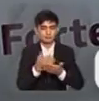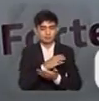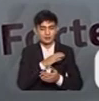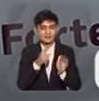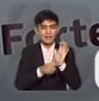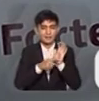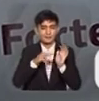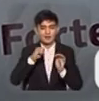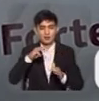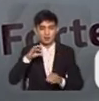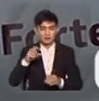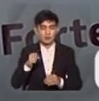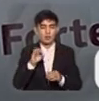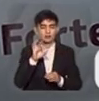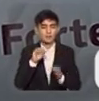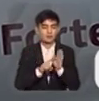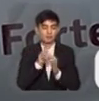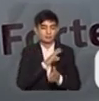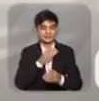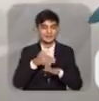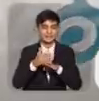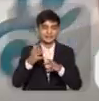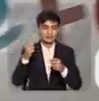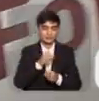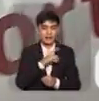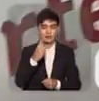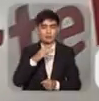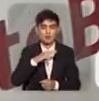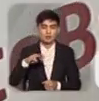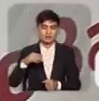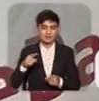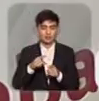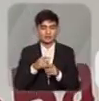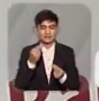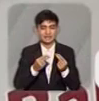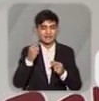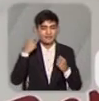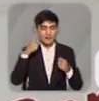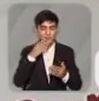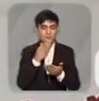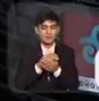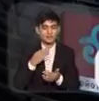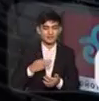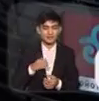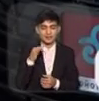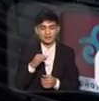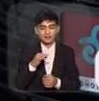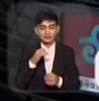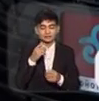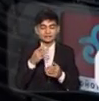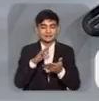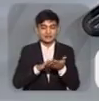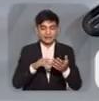camry 70 в начале октября женщина взяла кредит в размере 1 миллиона тенге чтобы сыграть свадьбу сыну а через несколько дней и